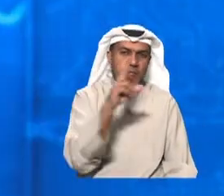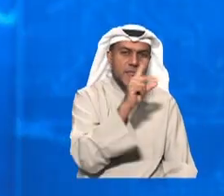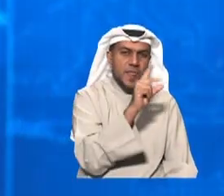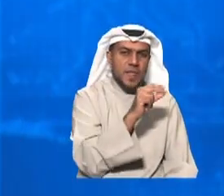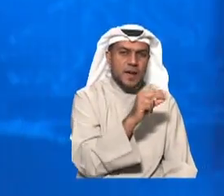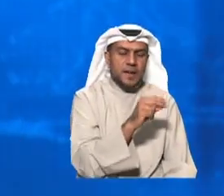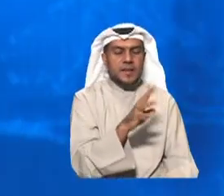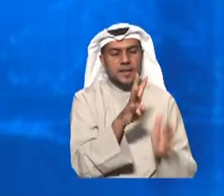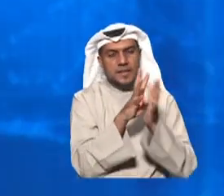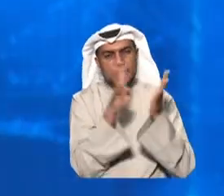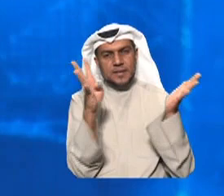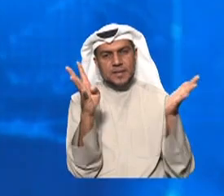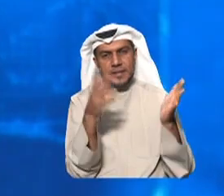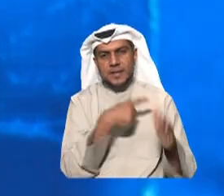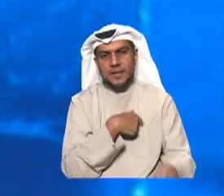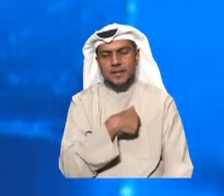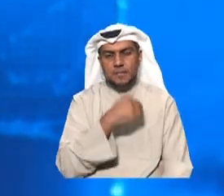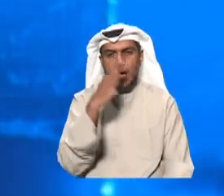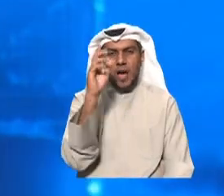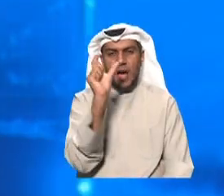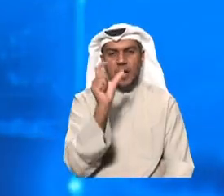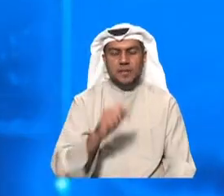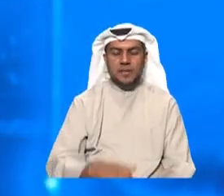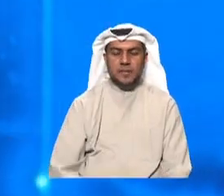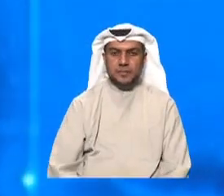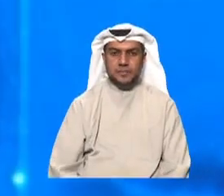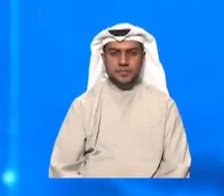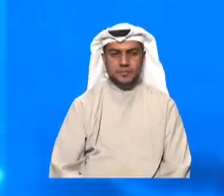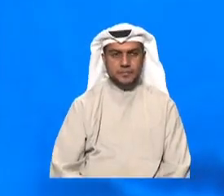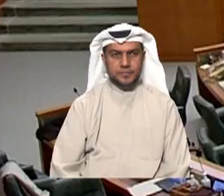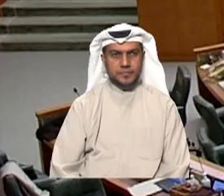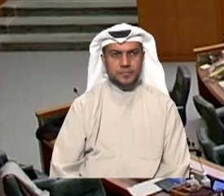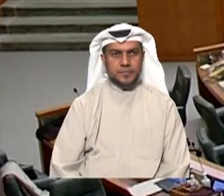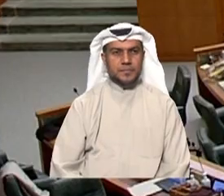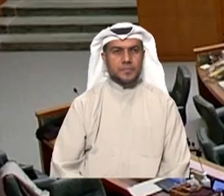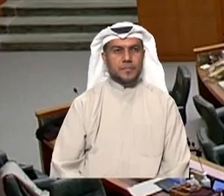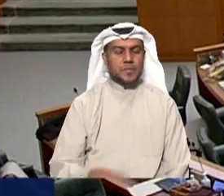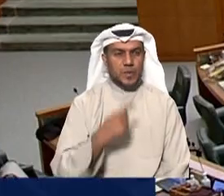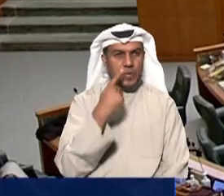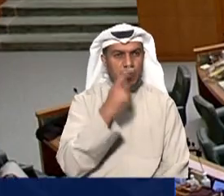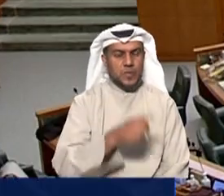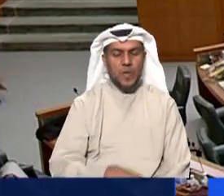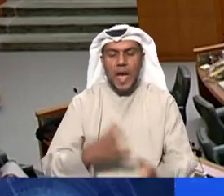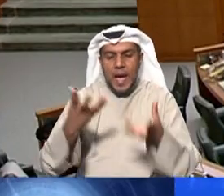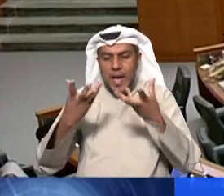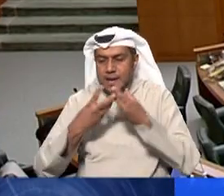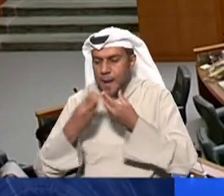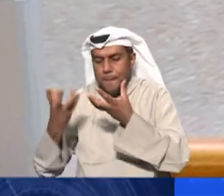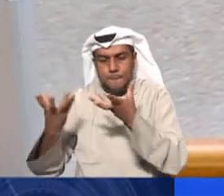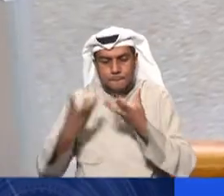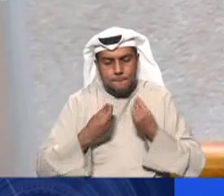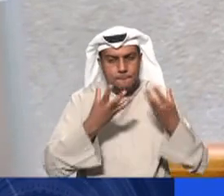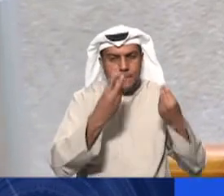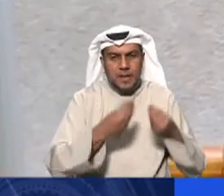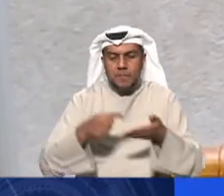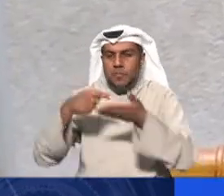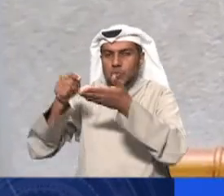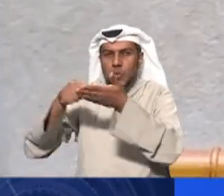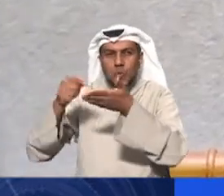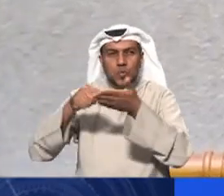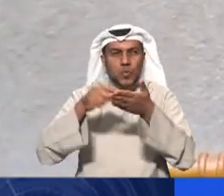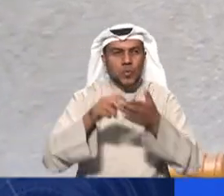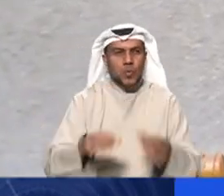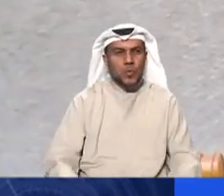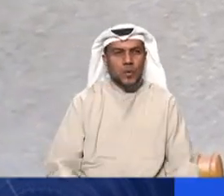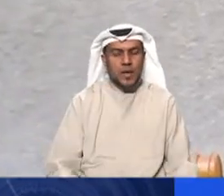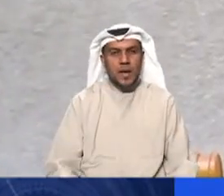صوتا لمنافسه النائب حسن جوهر. نتيجة التصويت الأخ